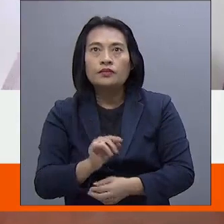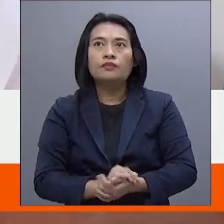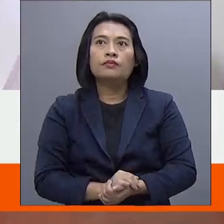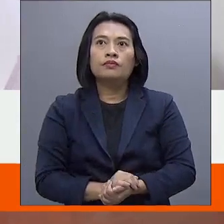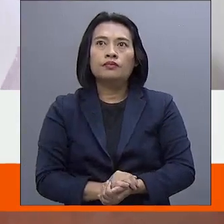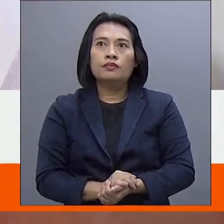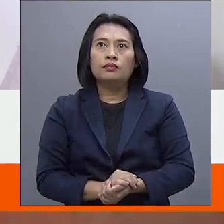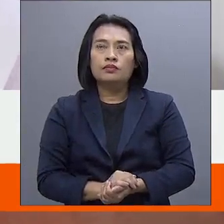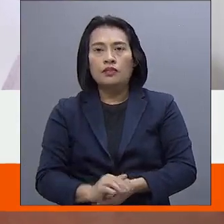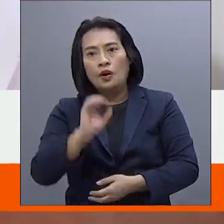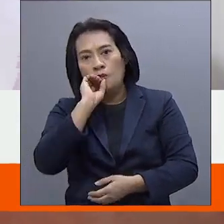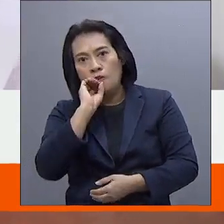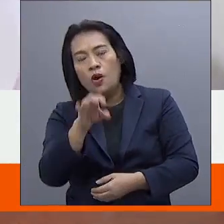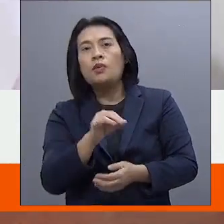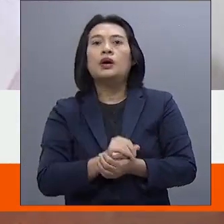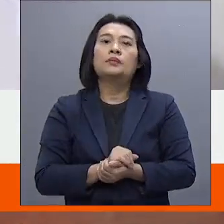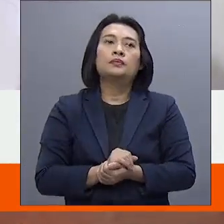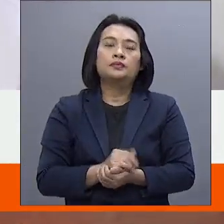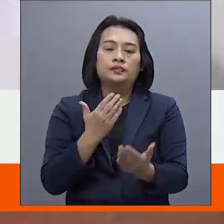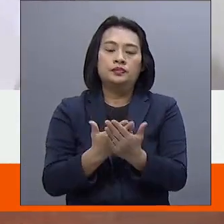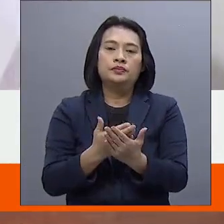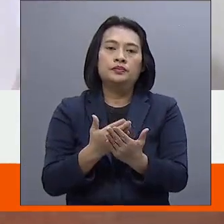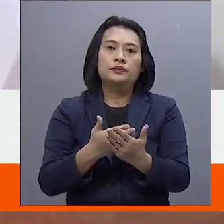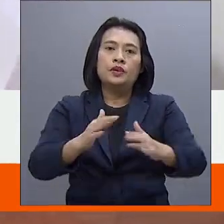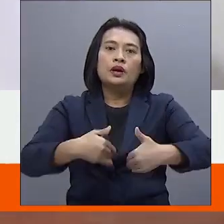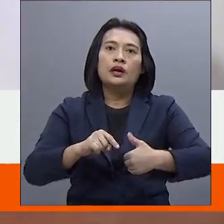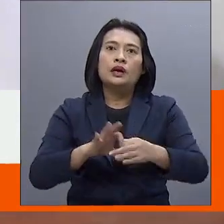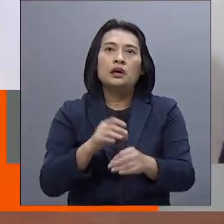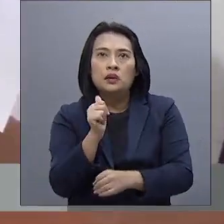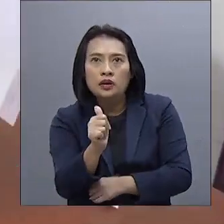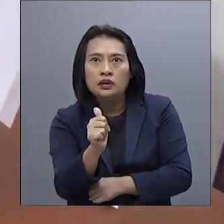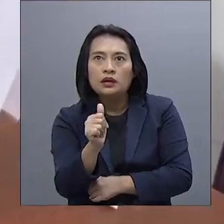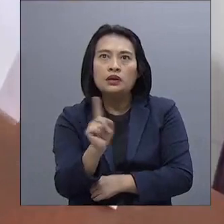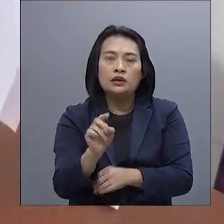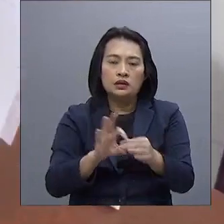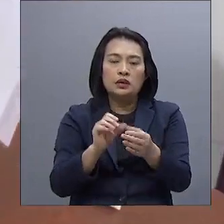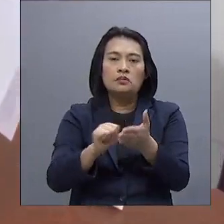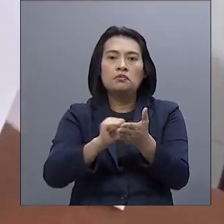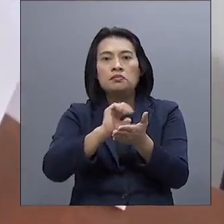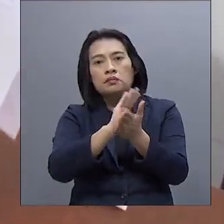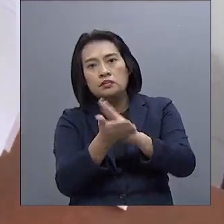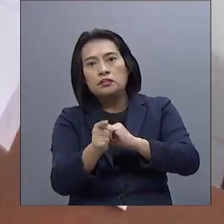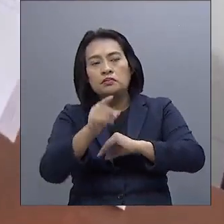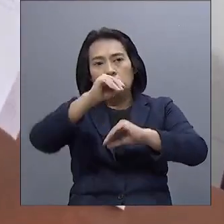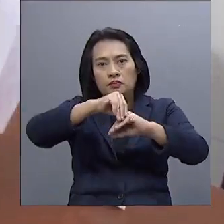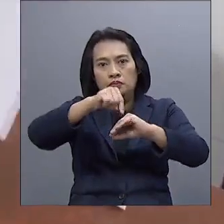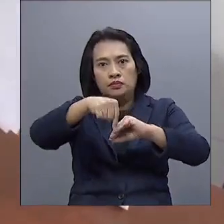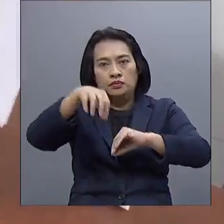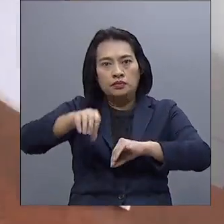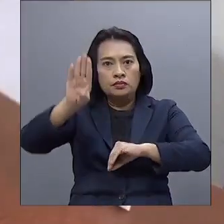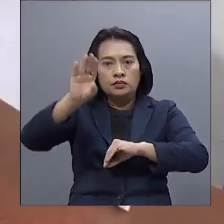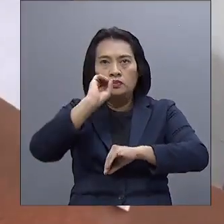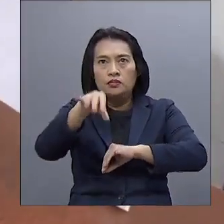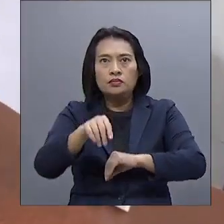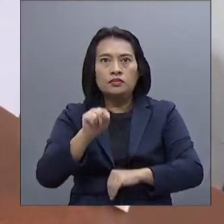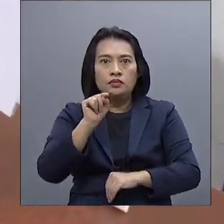แล้วคุณบอกว่ารายได้ของการไฟฟ้าดีนะมีการปรับขึ้นมาผู้ประกอบการเขาก็บอกแล้วคุณขึ้น